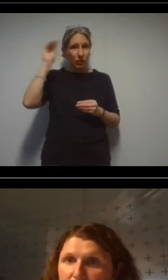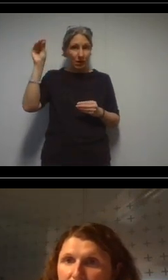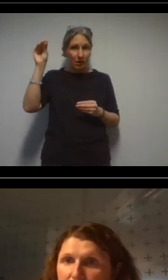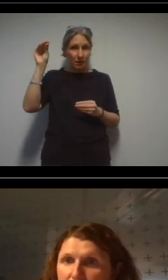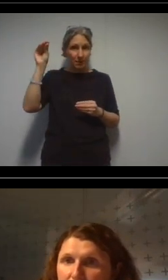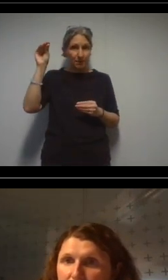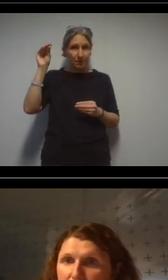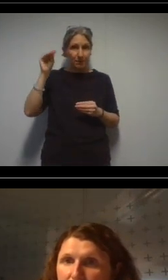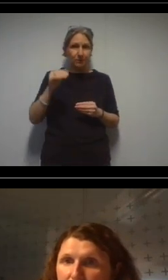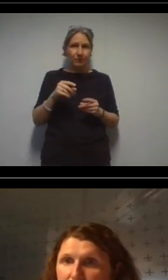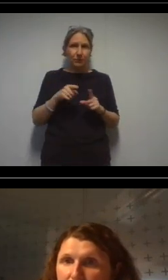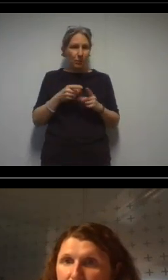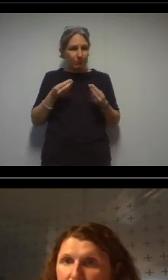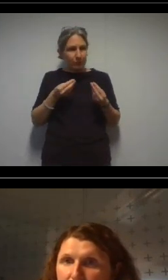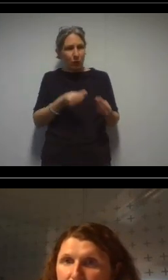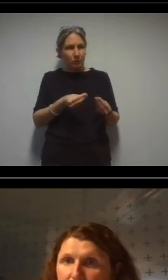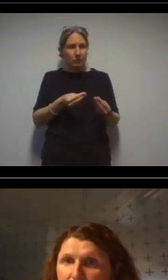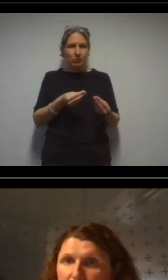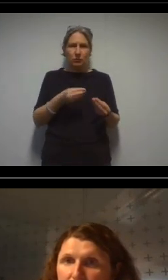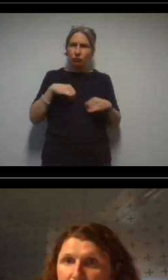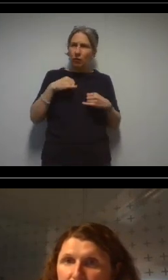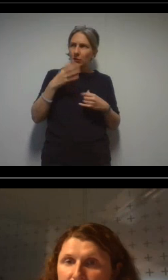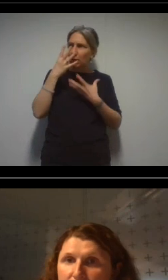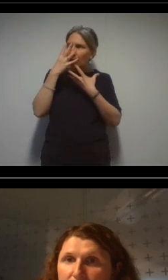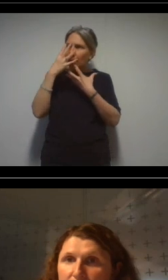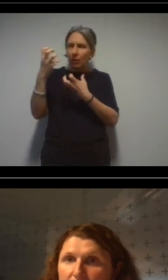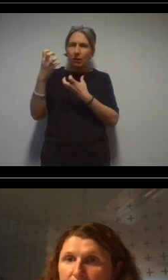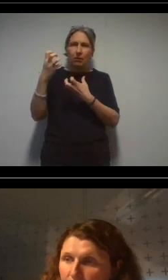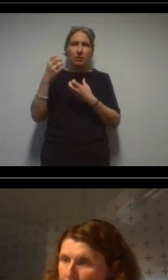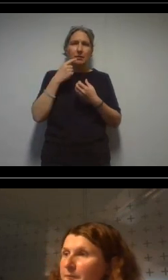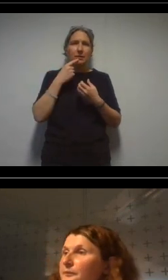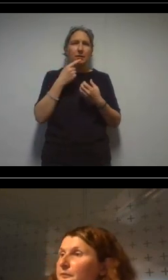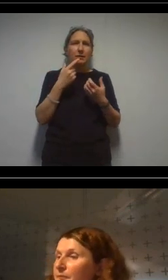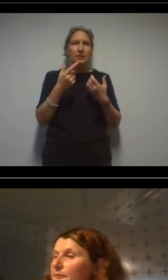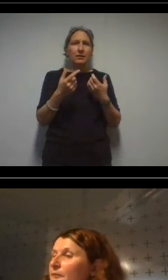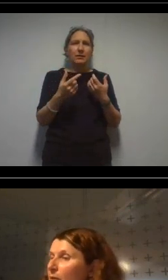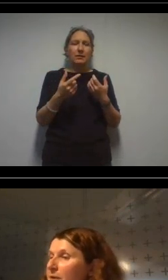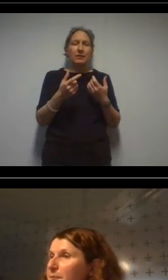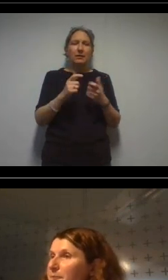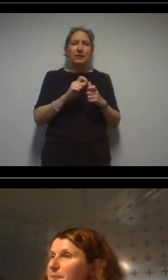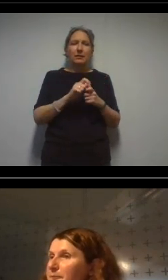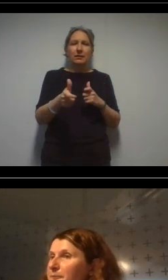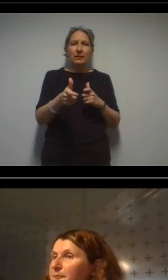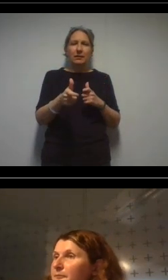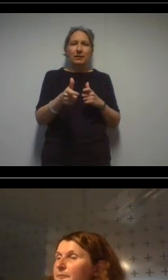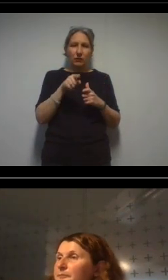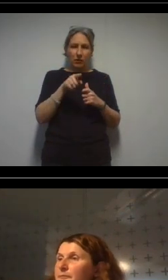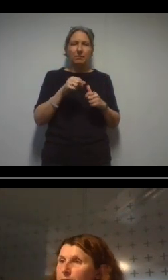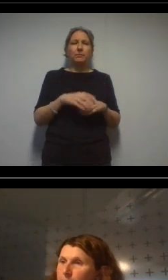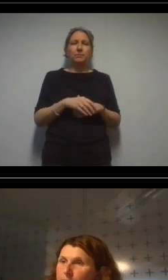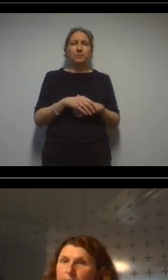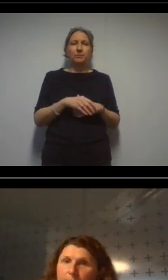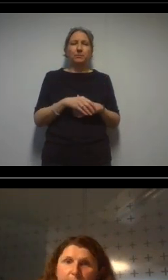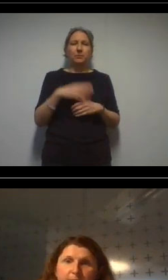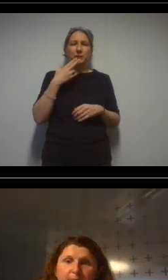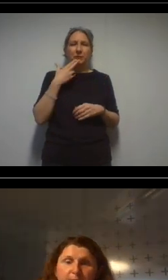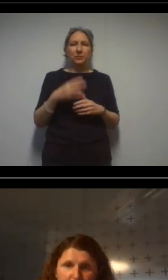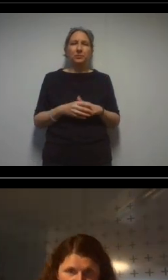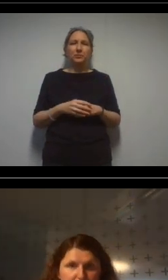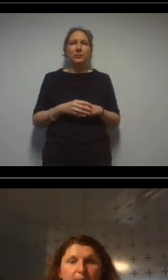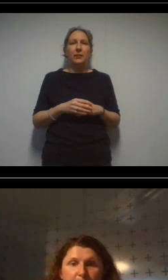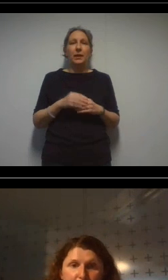Et créer et susciter la vocation des jeunes. Peut-être qu'on peut aller à la slide suivante, si tu veux bien, Caroline. Voilà. Et